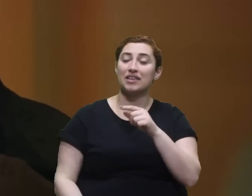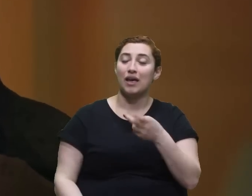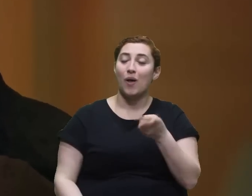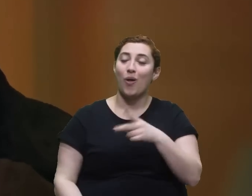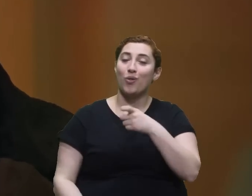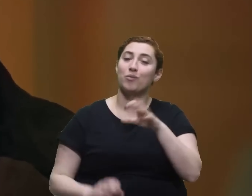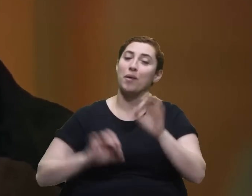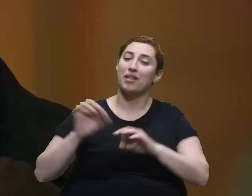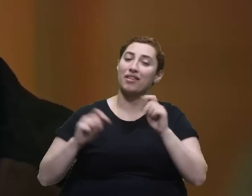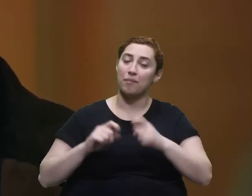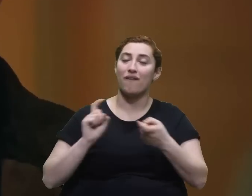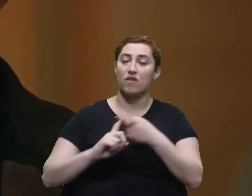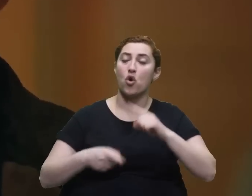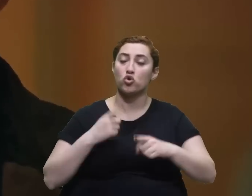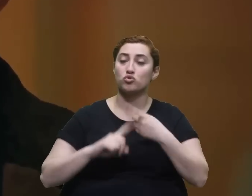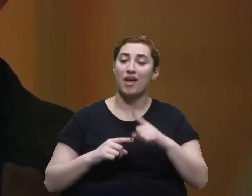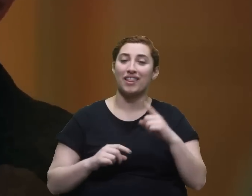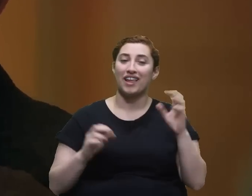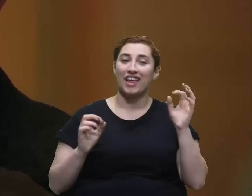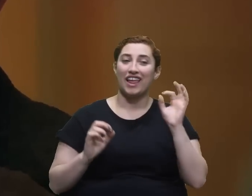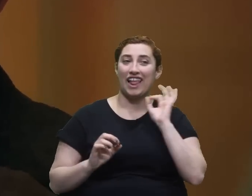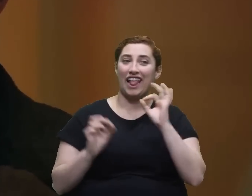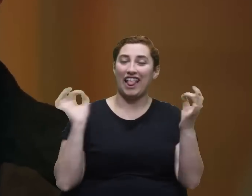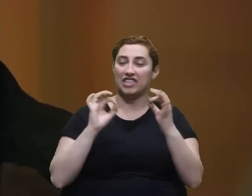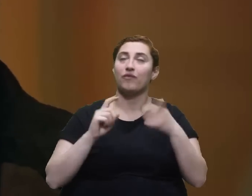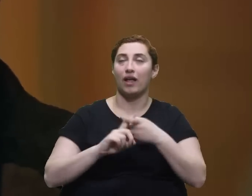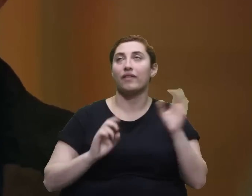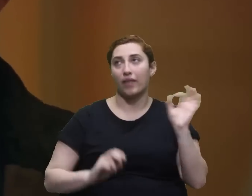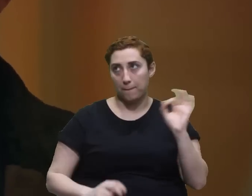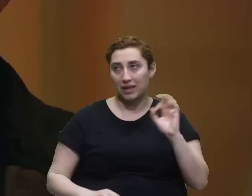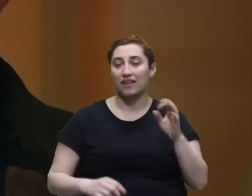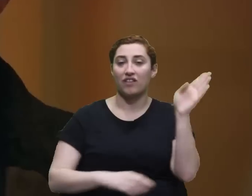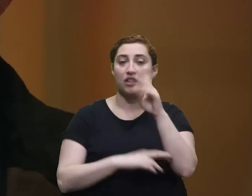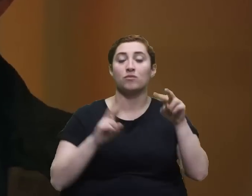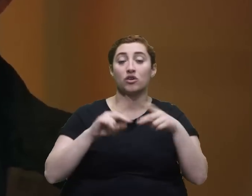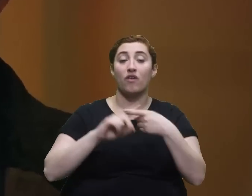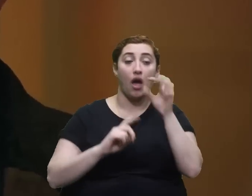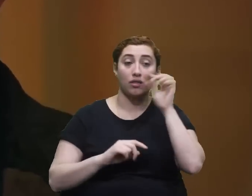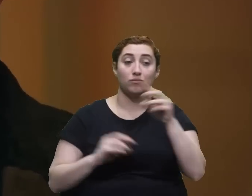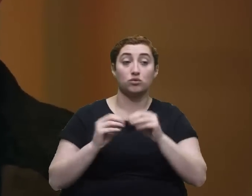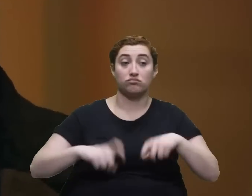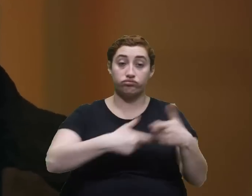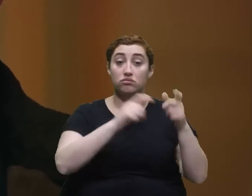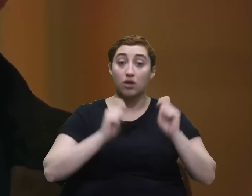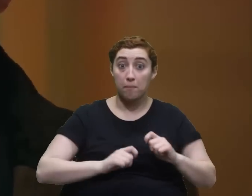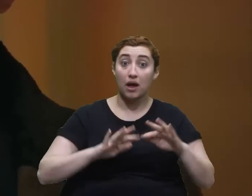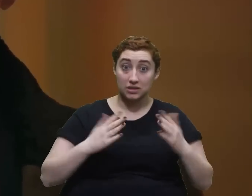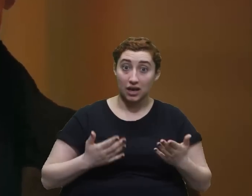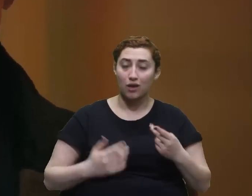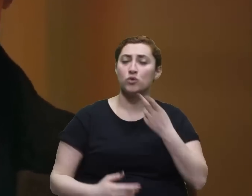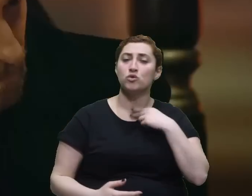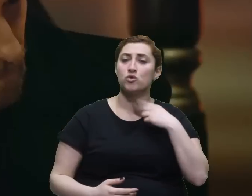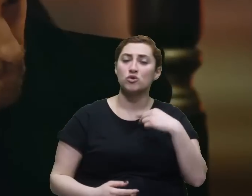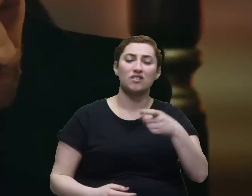suikast düzenler. Ve Osmanlı istihbaratına ve dahi Finita Mustafa ve adamlarına bu suçu atarsak,